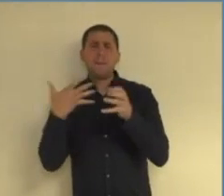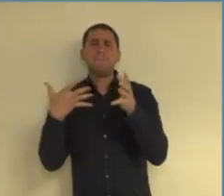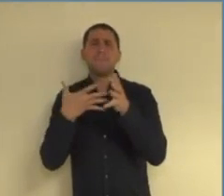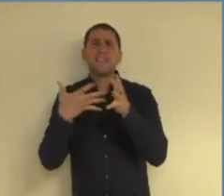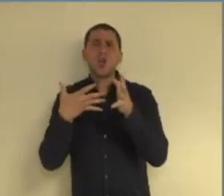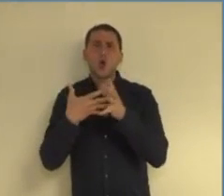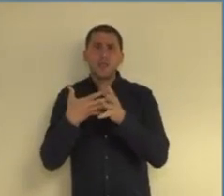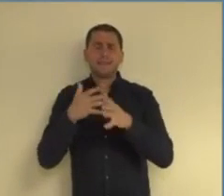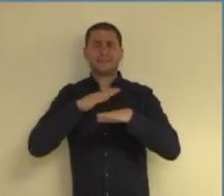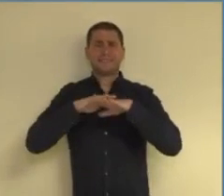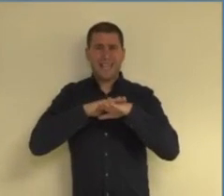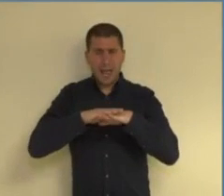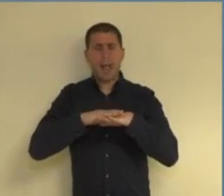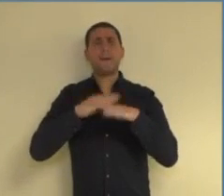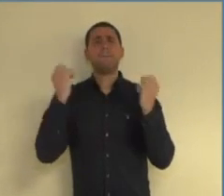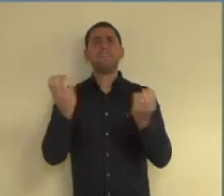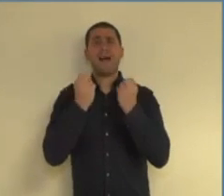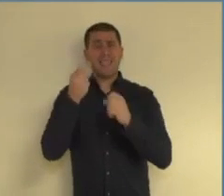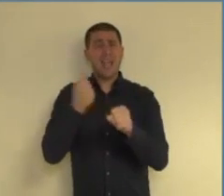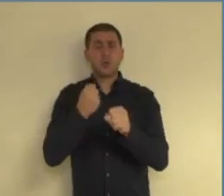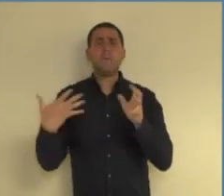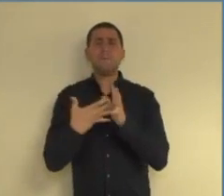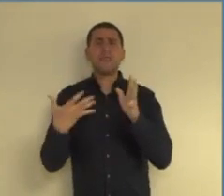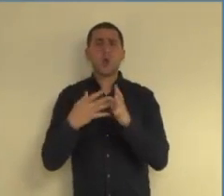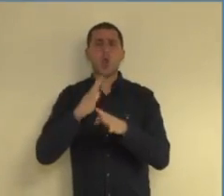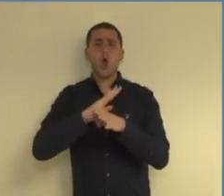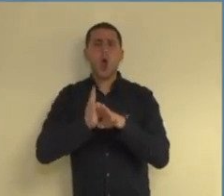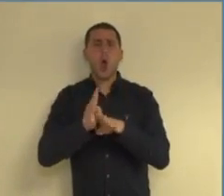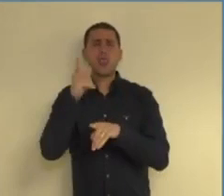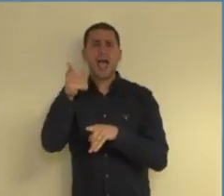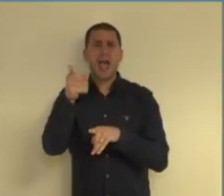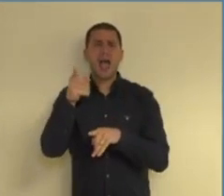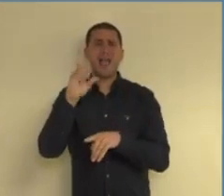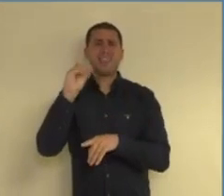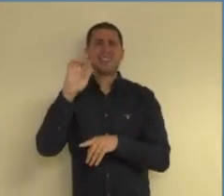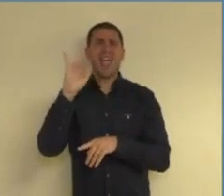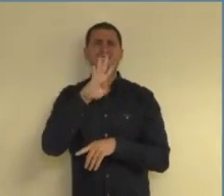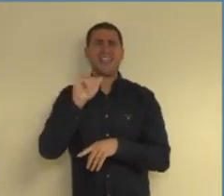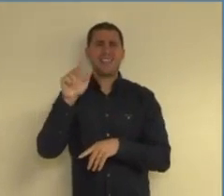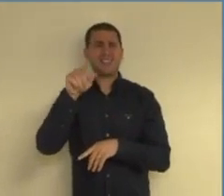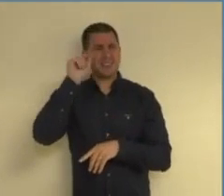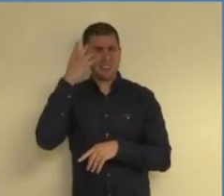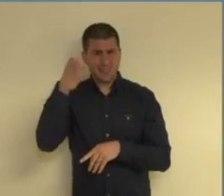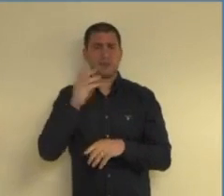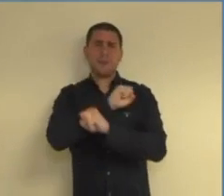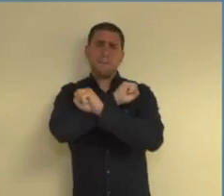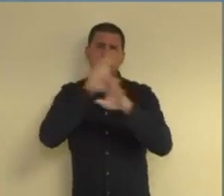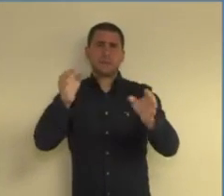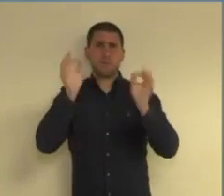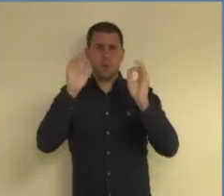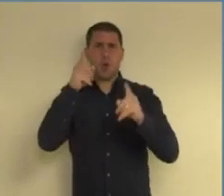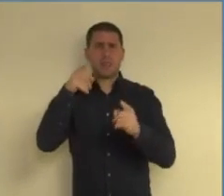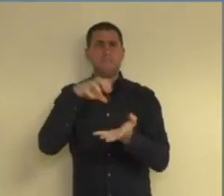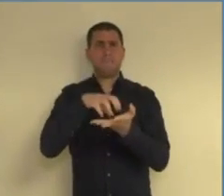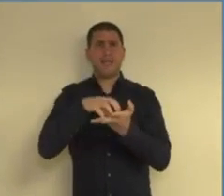יפתחו בדיקות קורונה בדרייבין ותצל כה הודעה מסודרת באתר מדע.